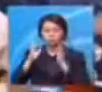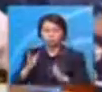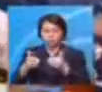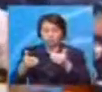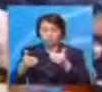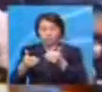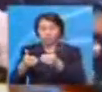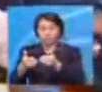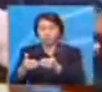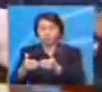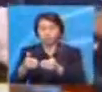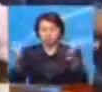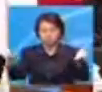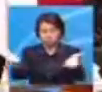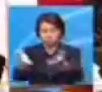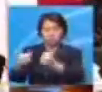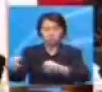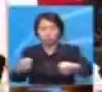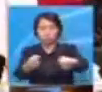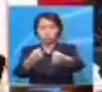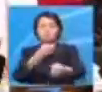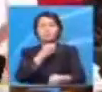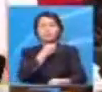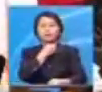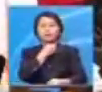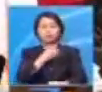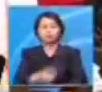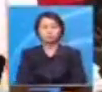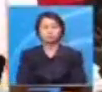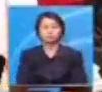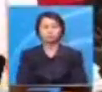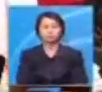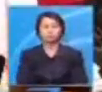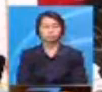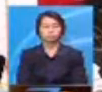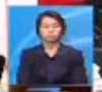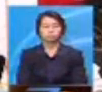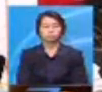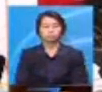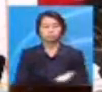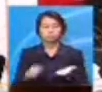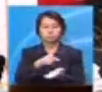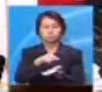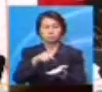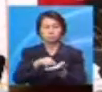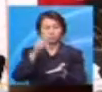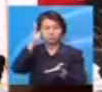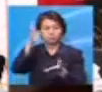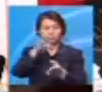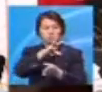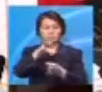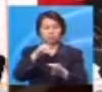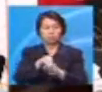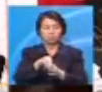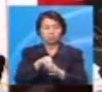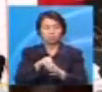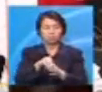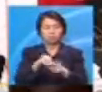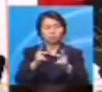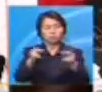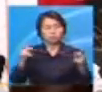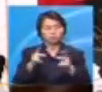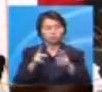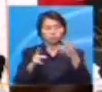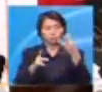berdekatan lembangan Sungai perak di hilir perak sekurangkurangnya melibatkan kawasan kira-kira